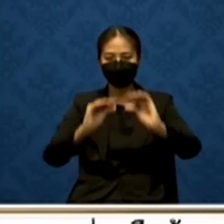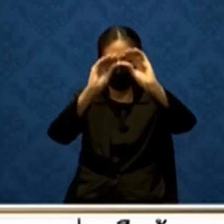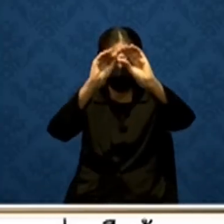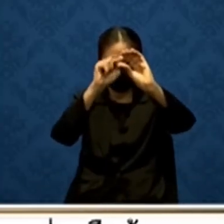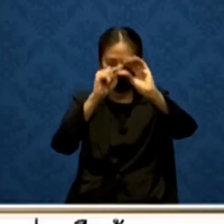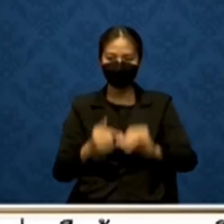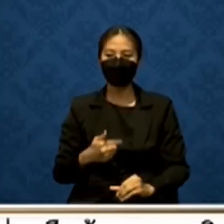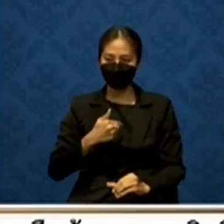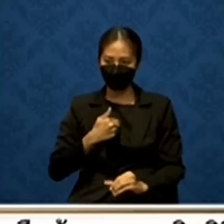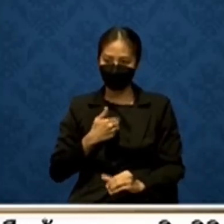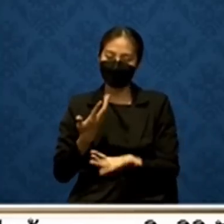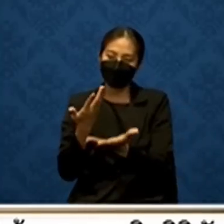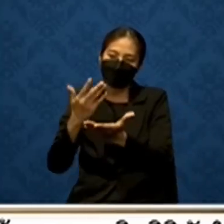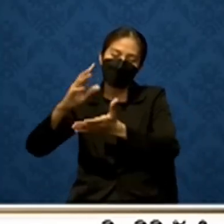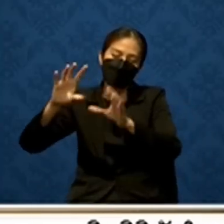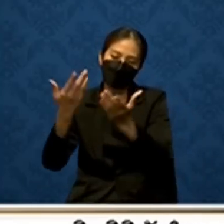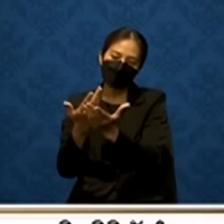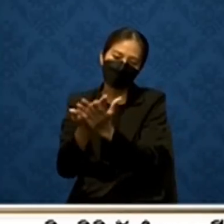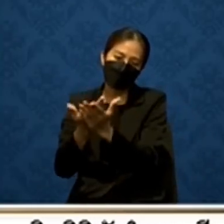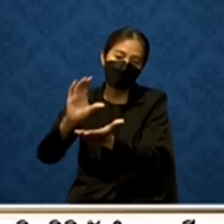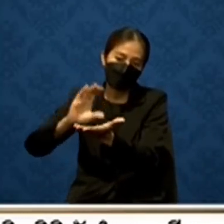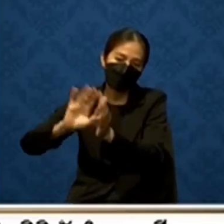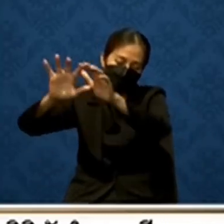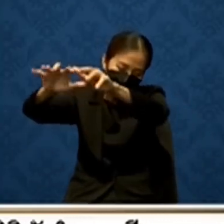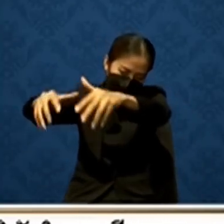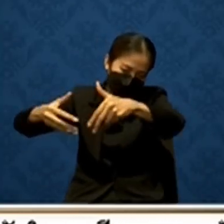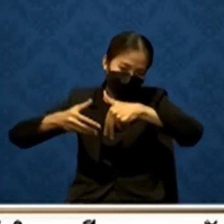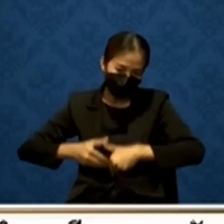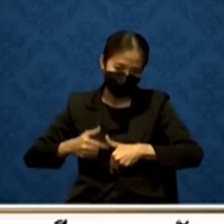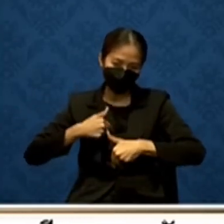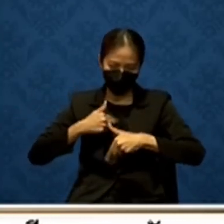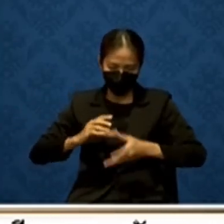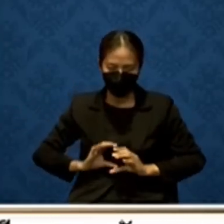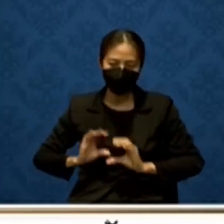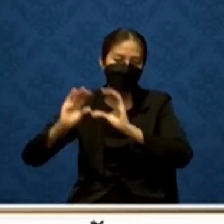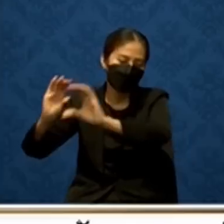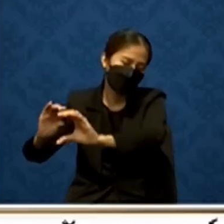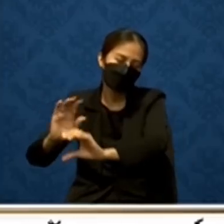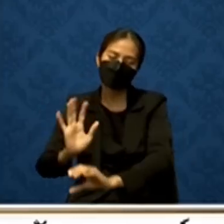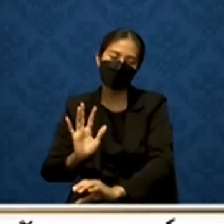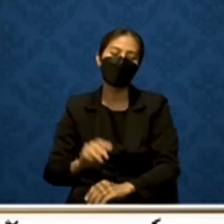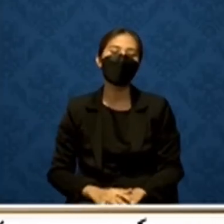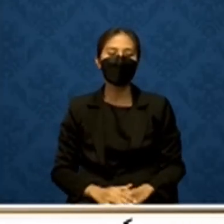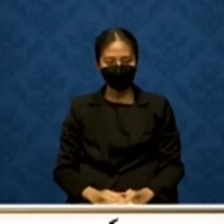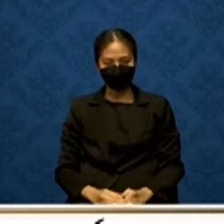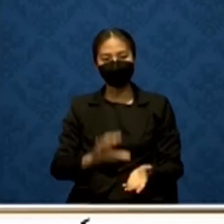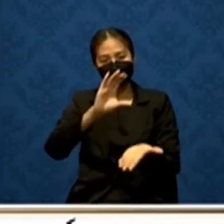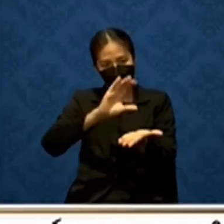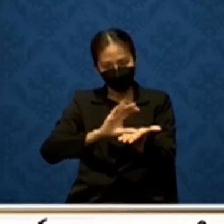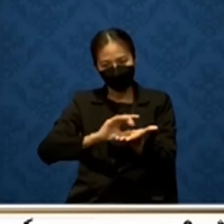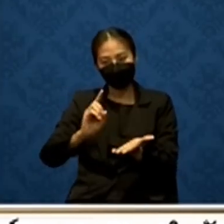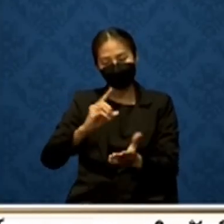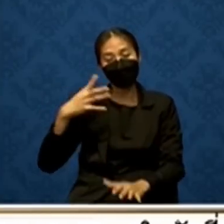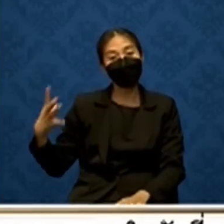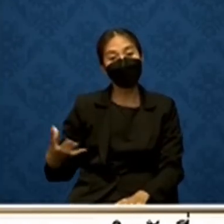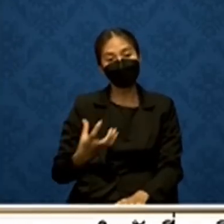ตัวเราออกไปขายขางนอกผมหมคามวาไงครับงบประมาณแรกครับที่กระจายไมกระจุกก็คือการกจายอำนาจ